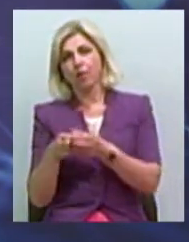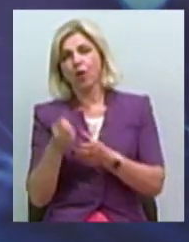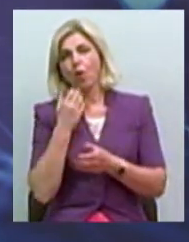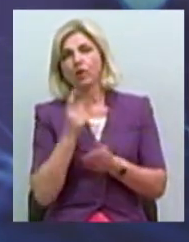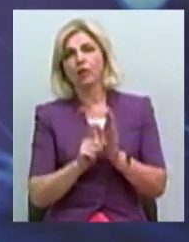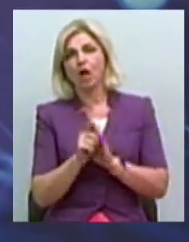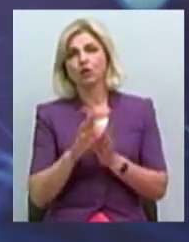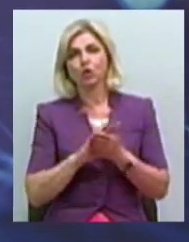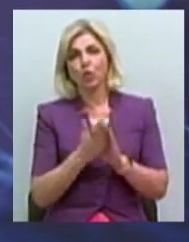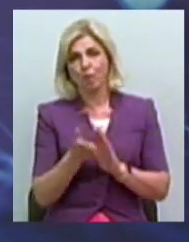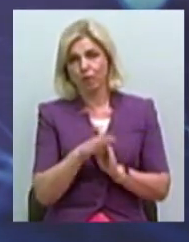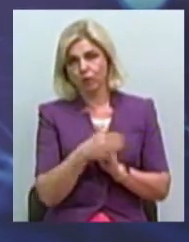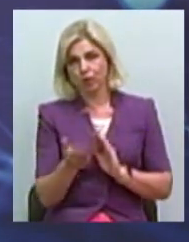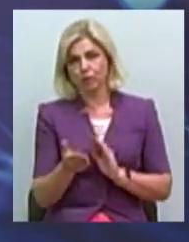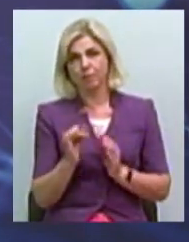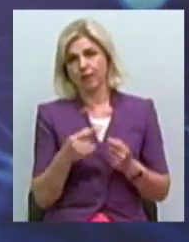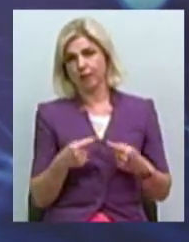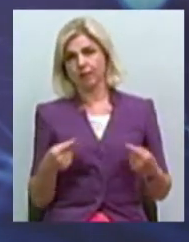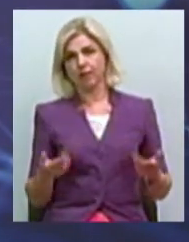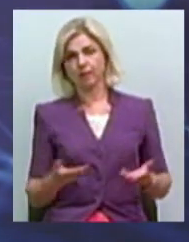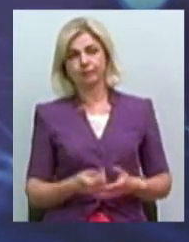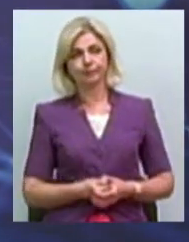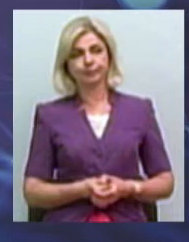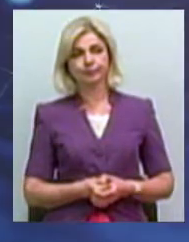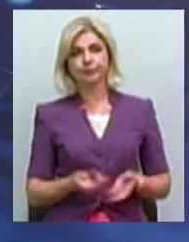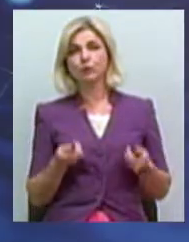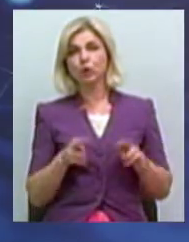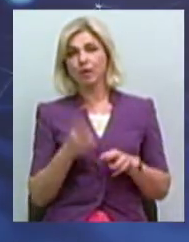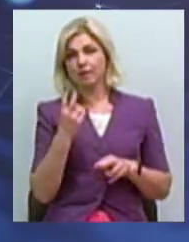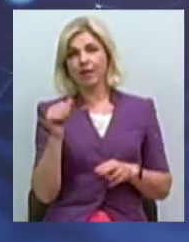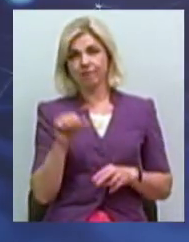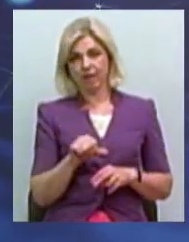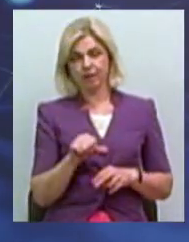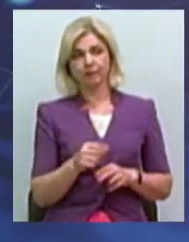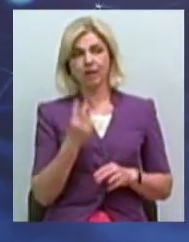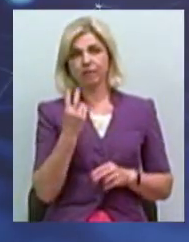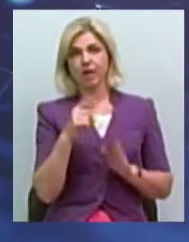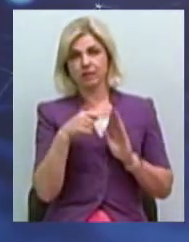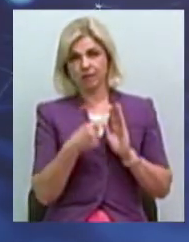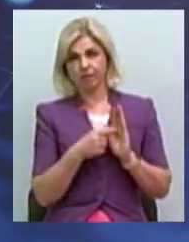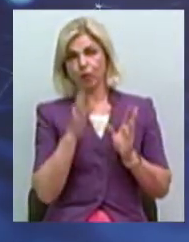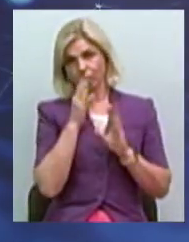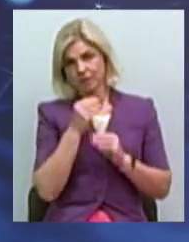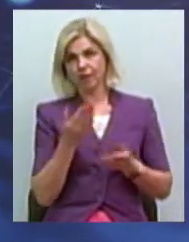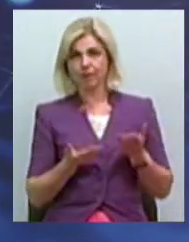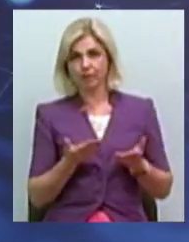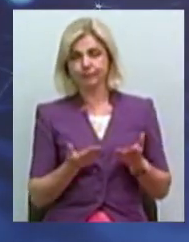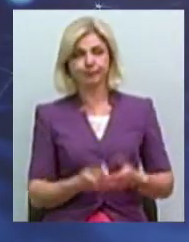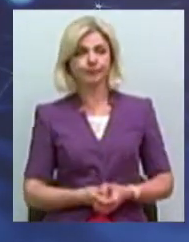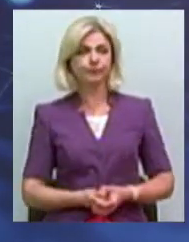одним і так далі. Тобто, так. Залишається 2 хвилини буквально, ще пару запитань, можливо, встигнемо.